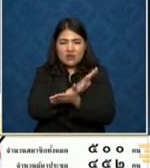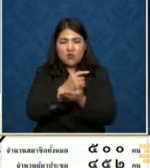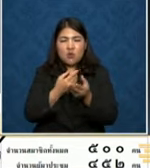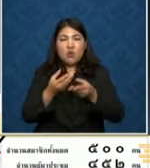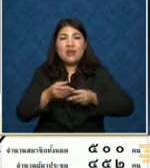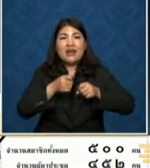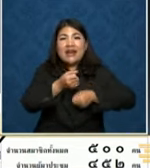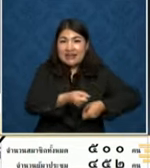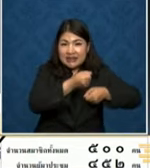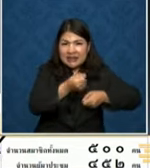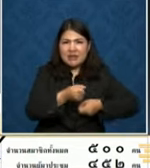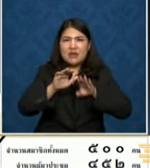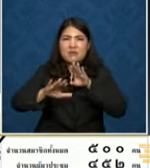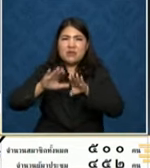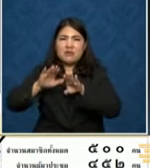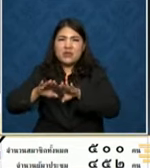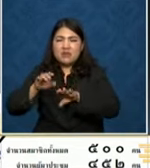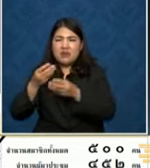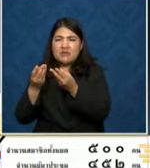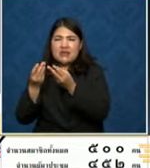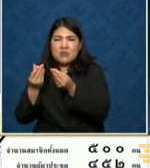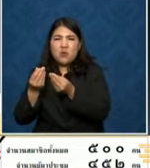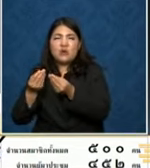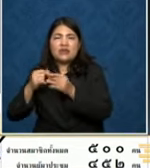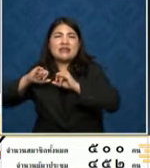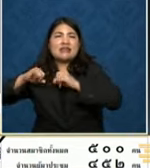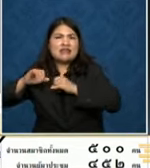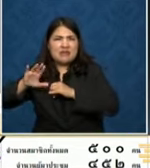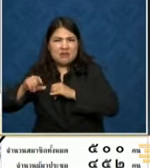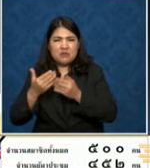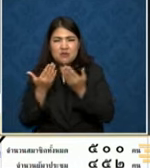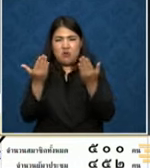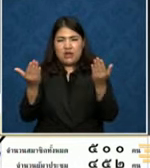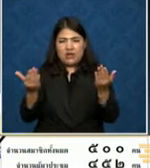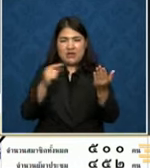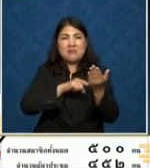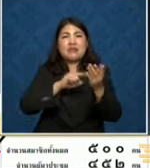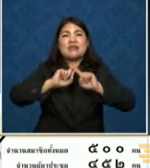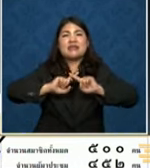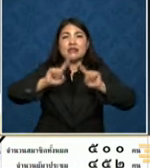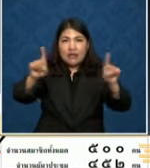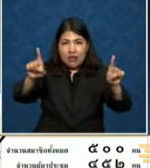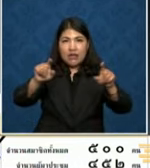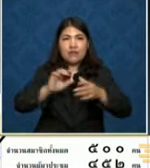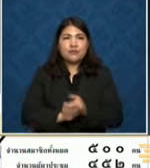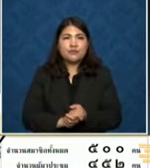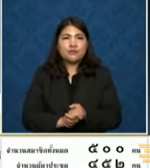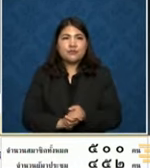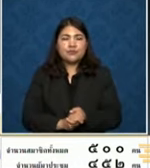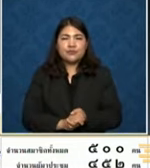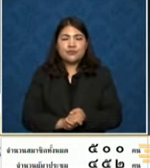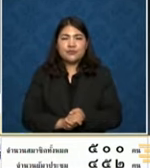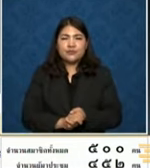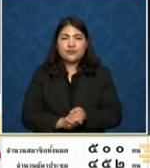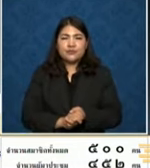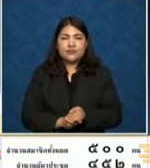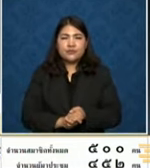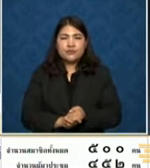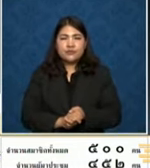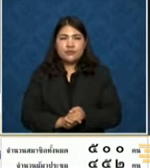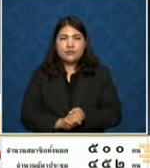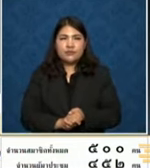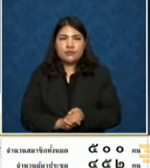โฉนดที่ดินมันคนละประเภทกันนะครับ ขอสไลด์ตัวถัดไปครับโ